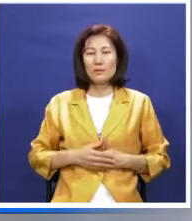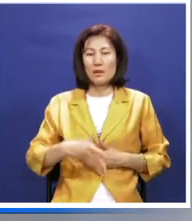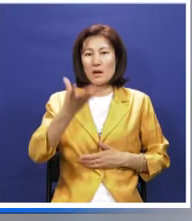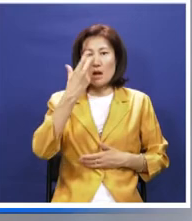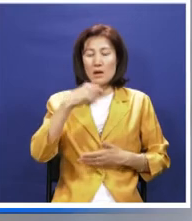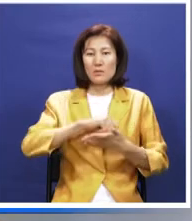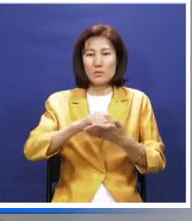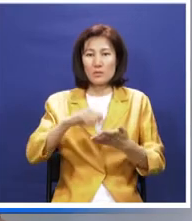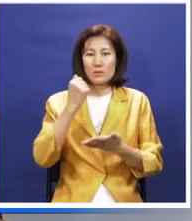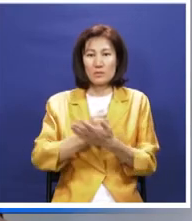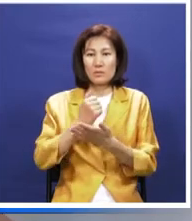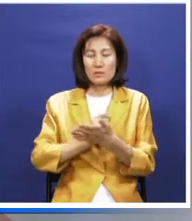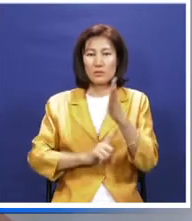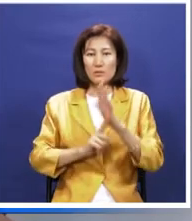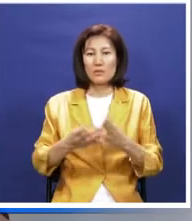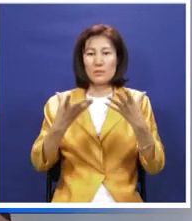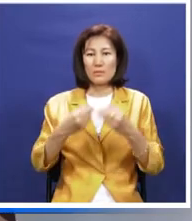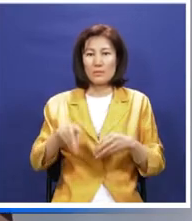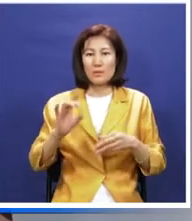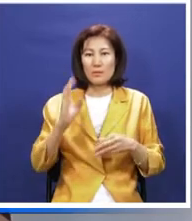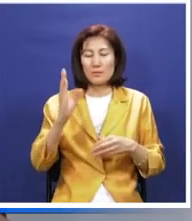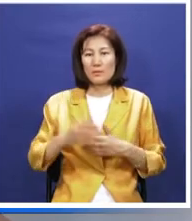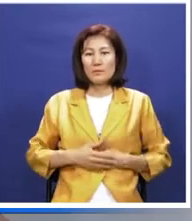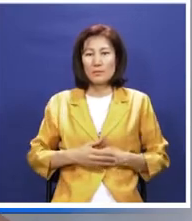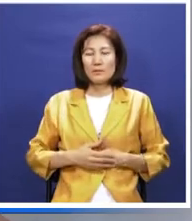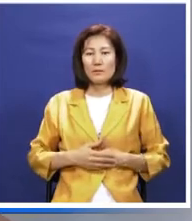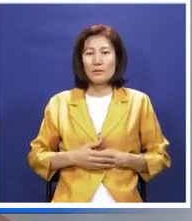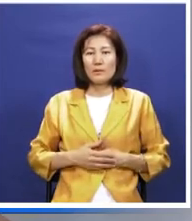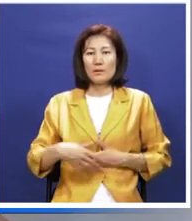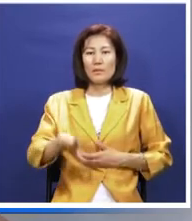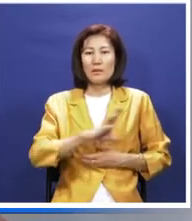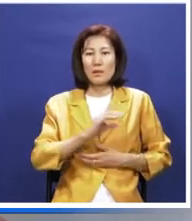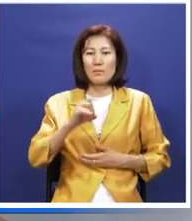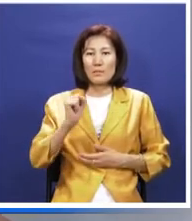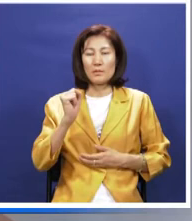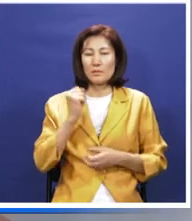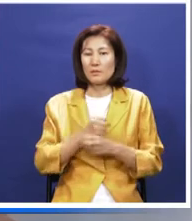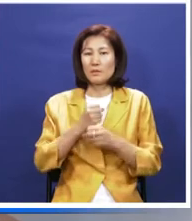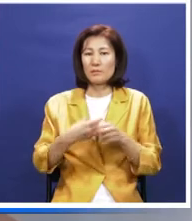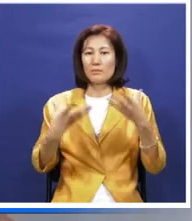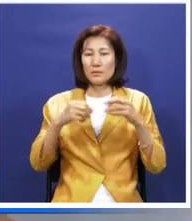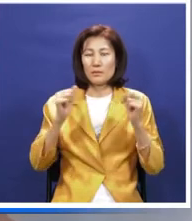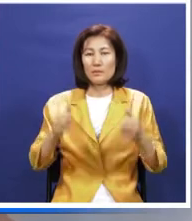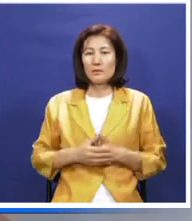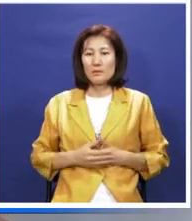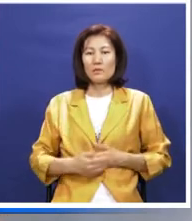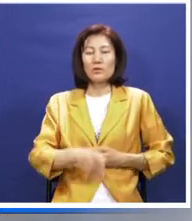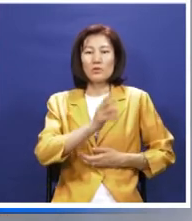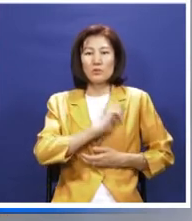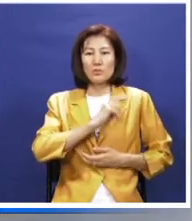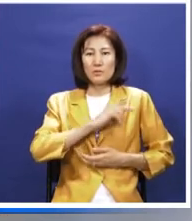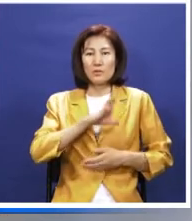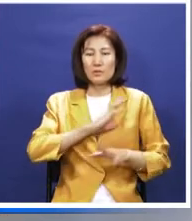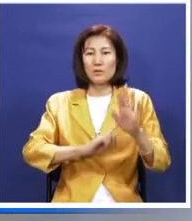қол қоясыңдар доп соглашениеге? Біз оны доп соглашениеге қол қойсақ болды, біз уже қимылдай алмай қаламыз. Тырп етпей уже жұмыс істейтін боламыз да